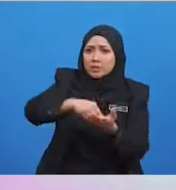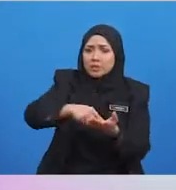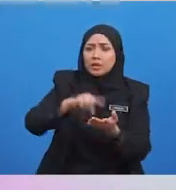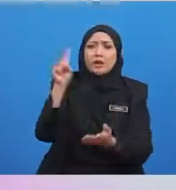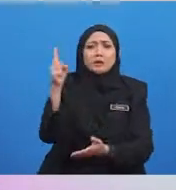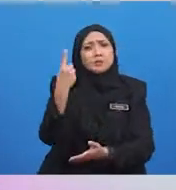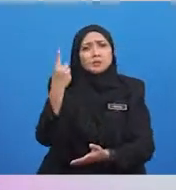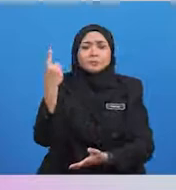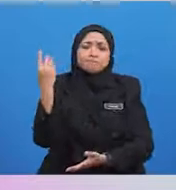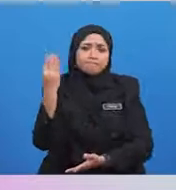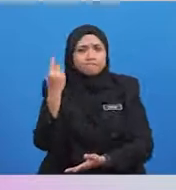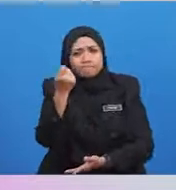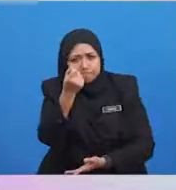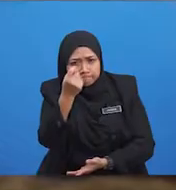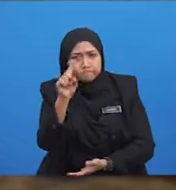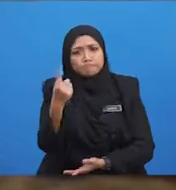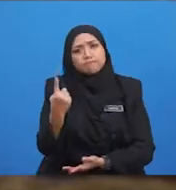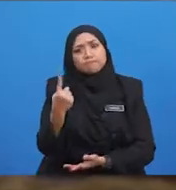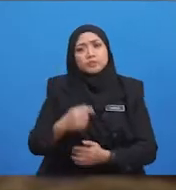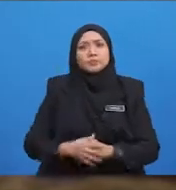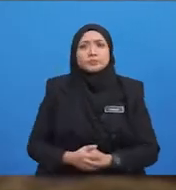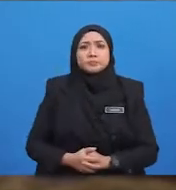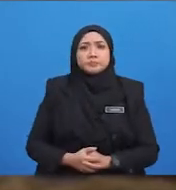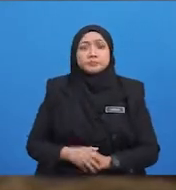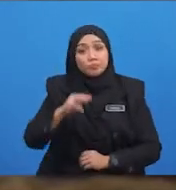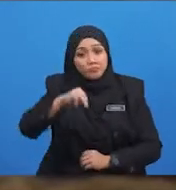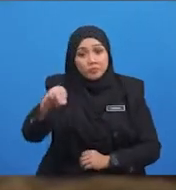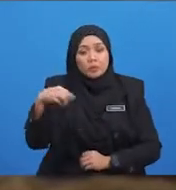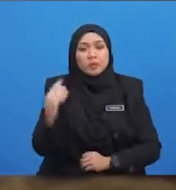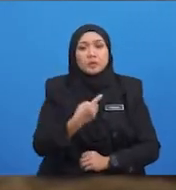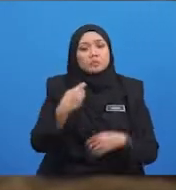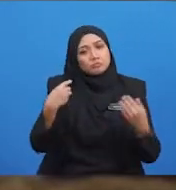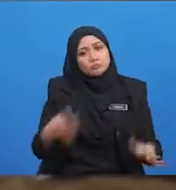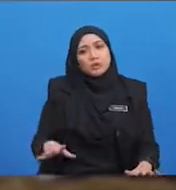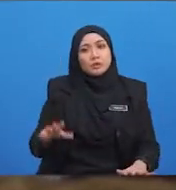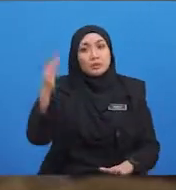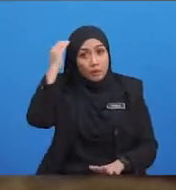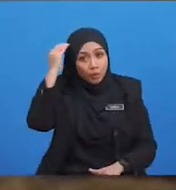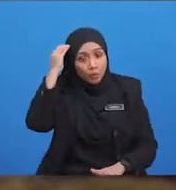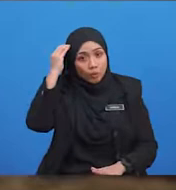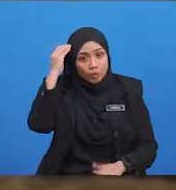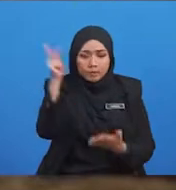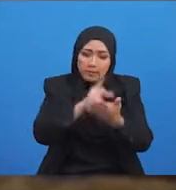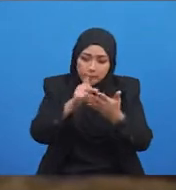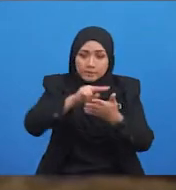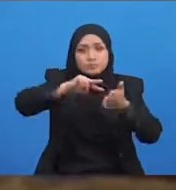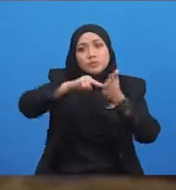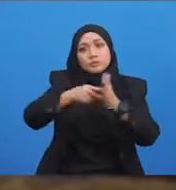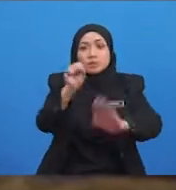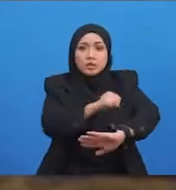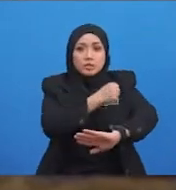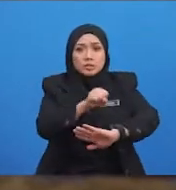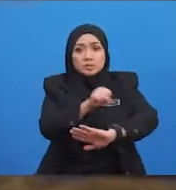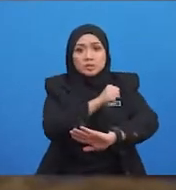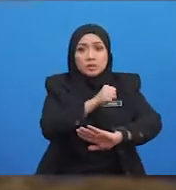sementara. Baiklah, murid-murid, kita telah pun selesai mengkaji maksud sajak